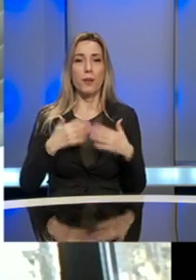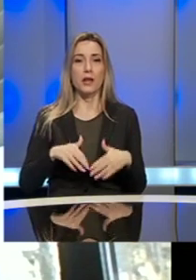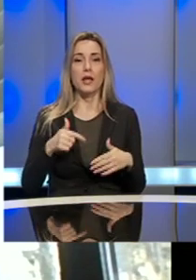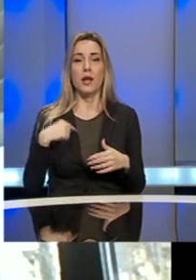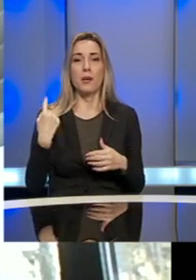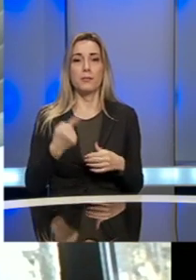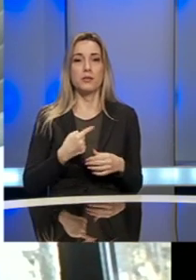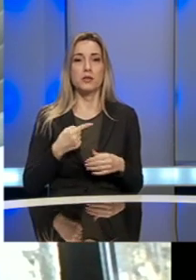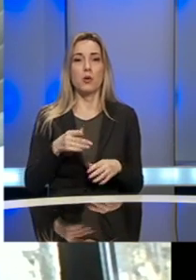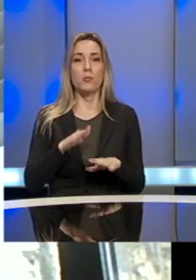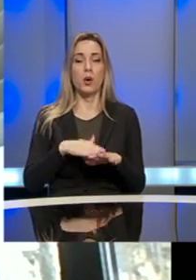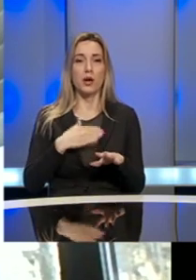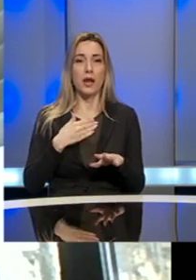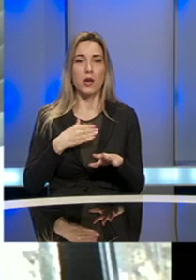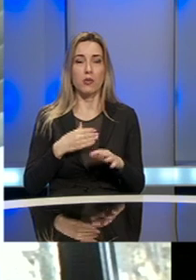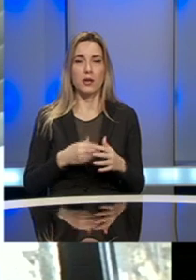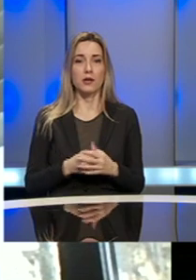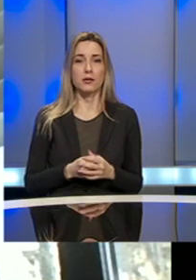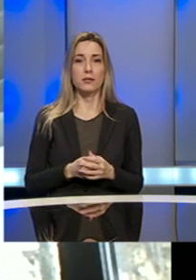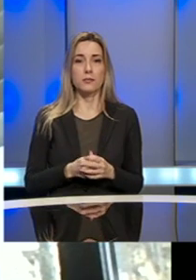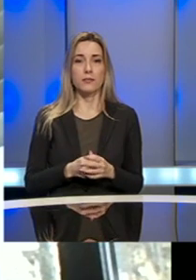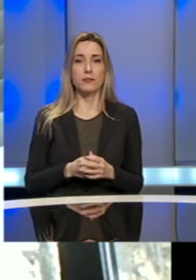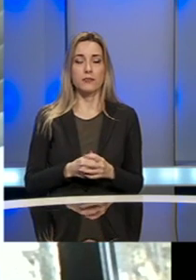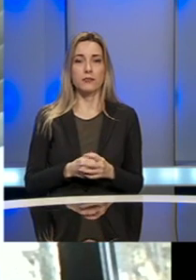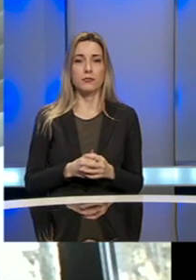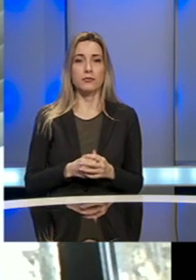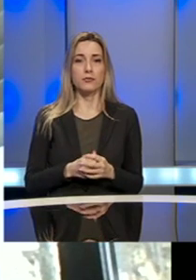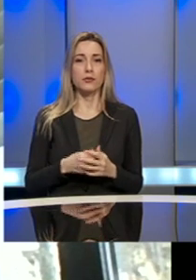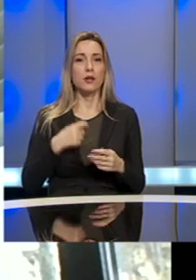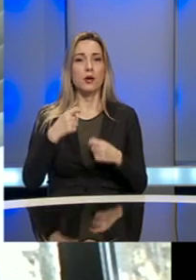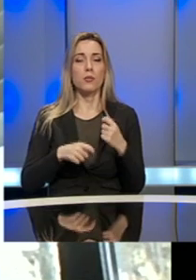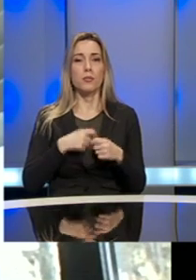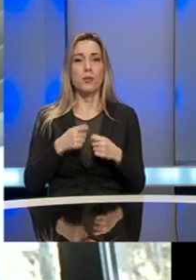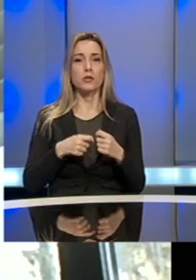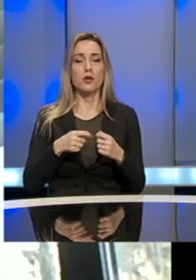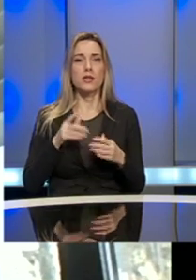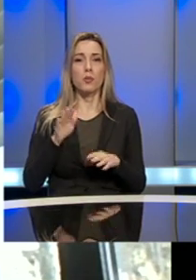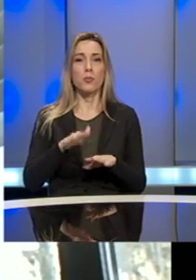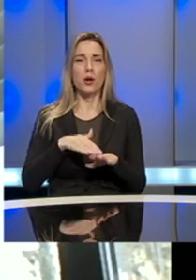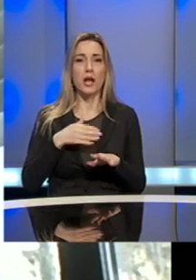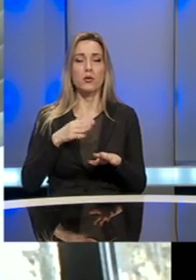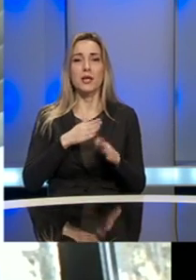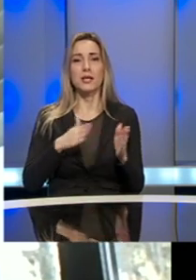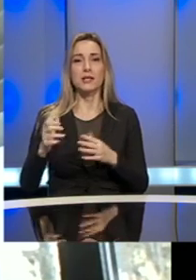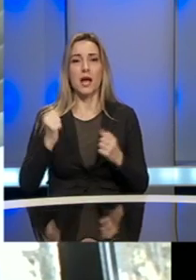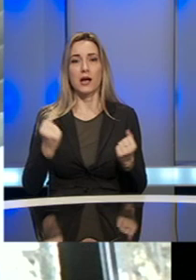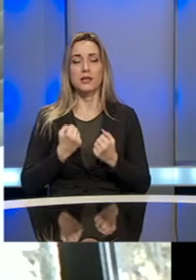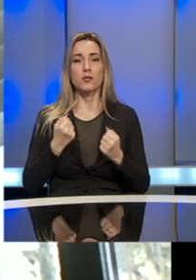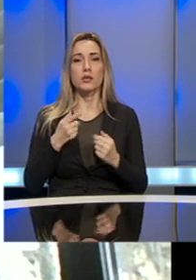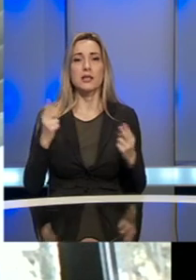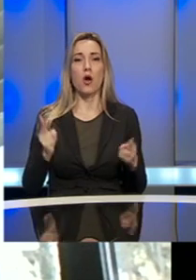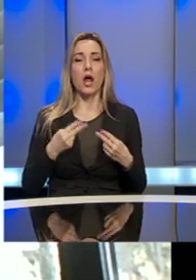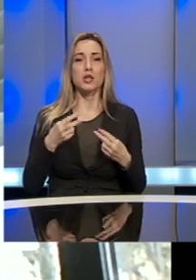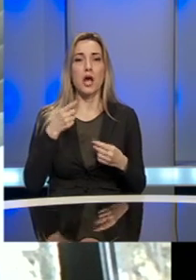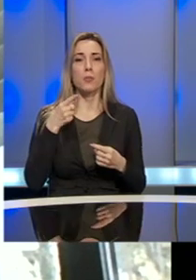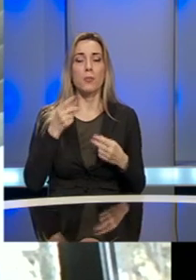smo evo i pokrenuli, da kažem, u LRC-u i poslovnim novinama smo pokrenuli niz aktivnosti da olakšamo taj proces